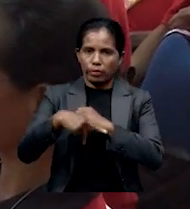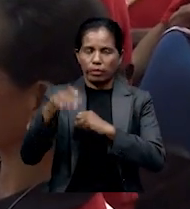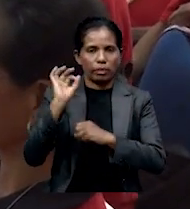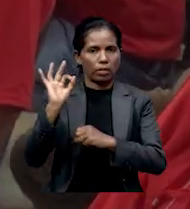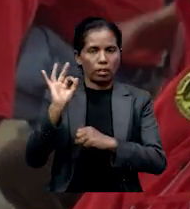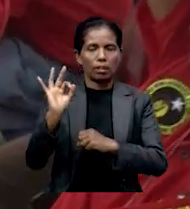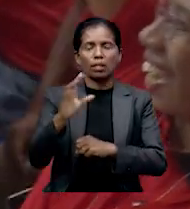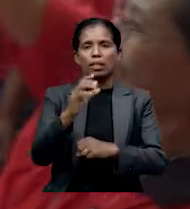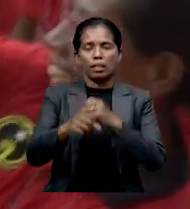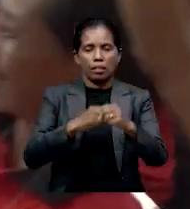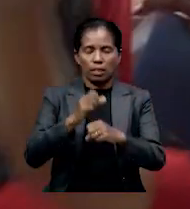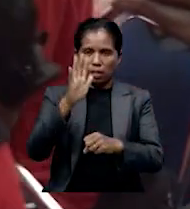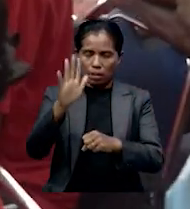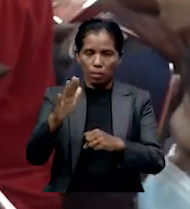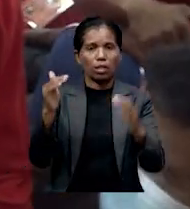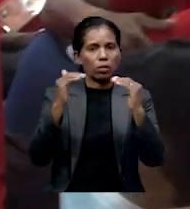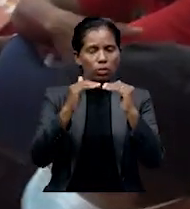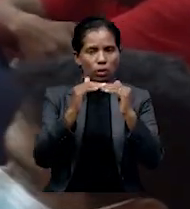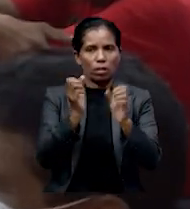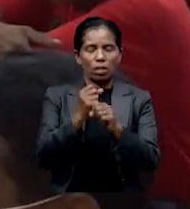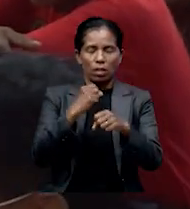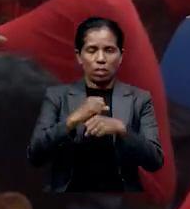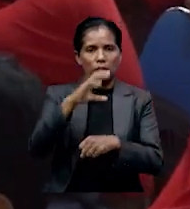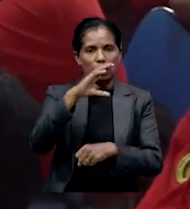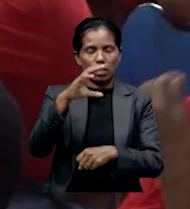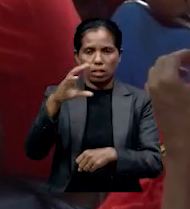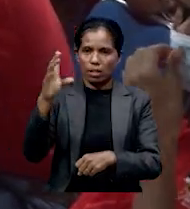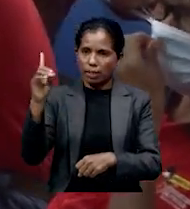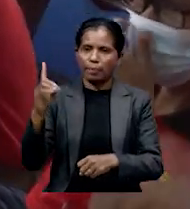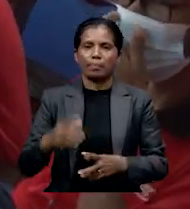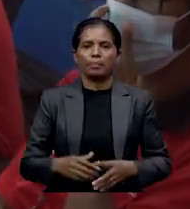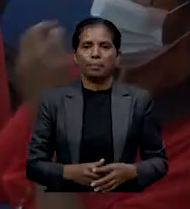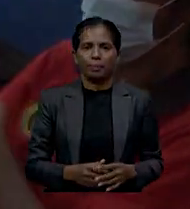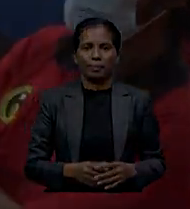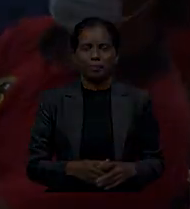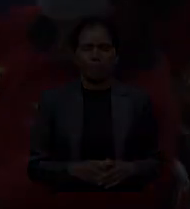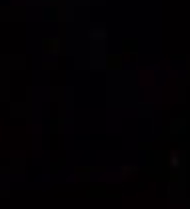tinang lima mai Kongresu Nerasi kalau ia CCD. Clementino Maya, ZMN.